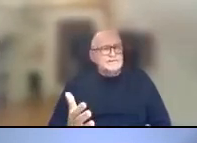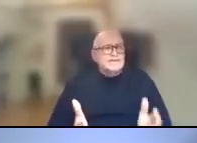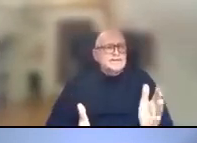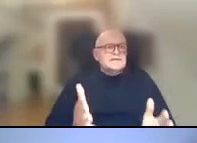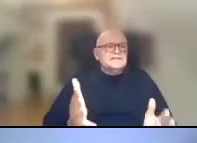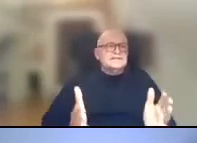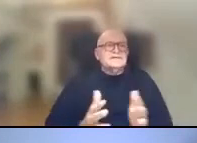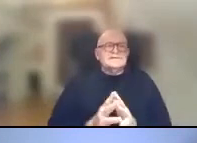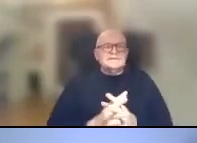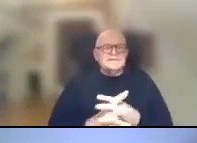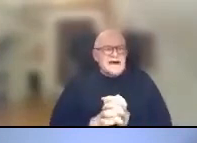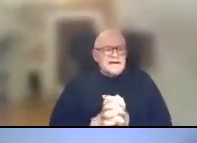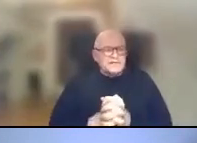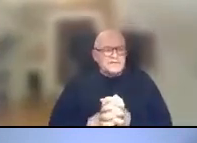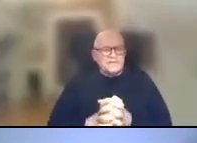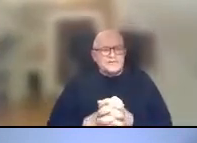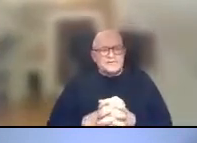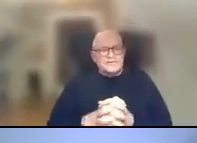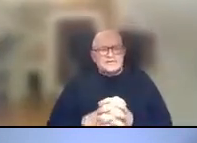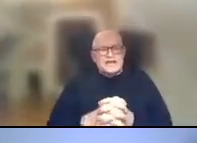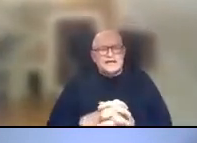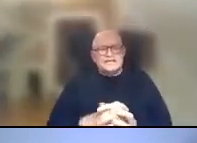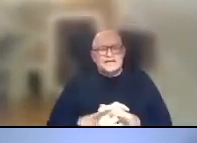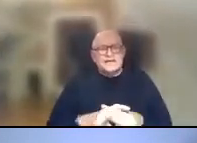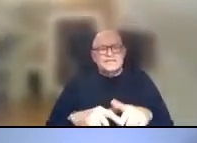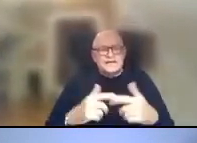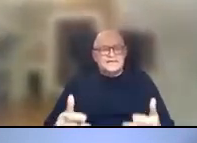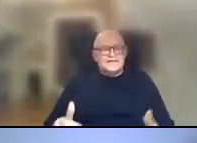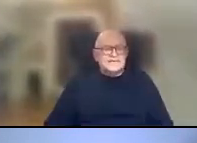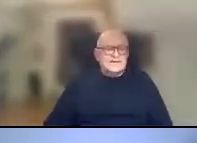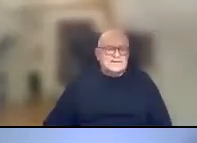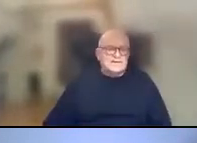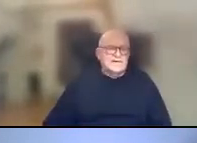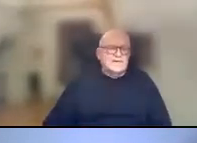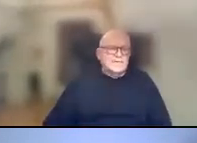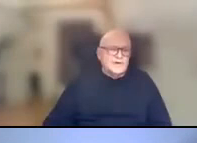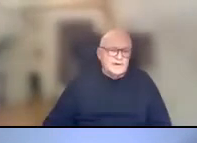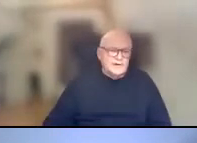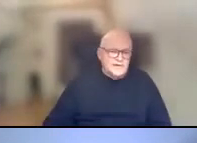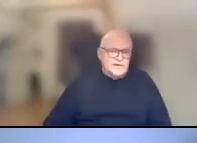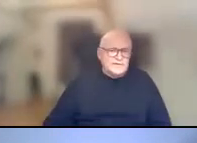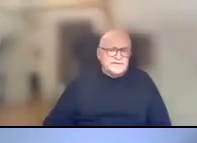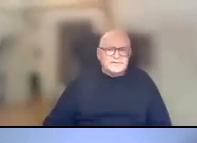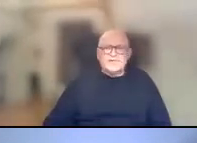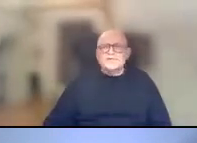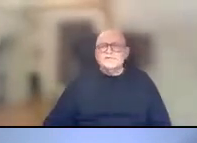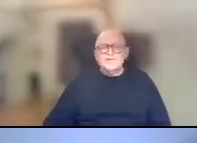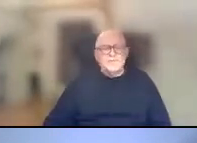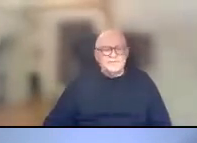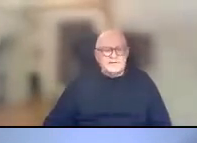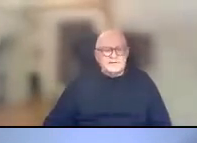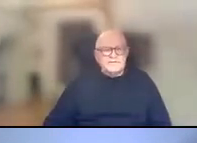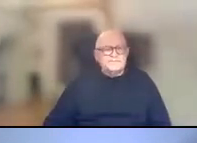85-86% liegt, dann sehen Sie eindeutig, dass der Anteil der männlichen Täter im Verhältnis